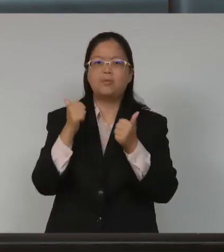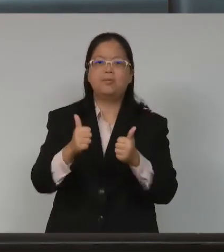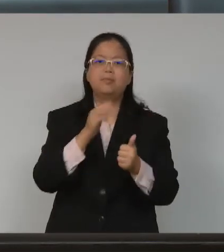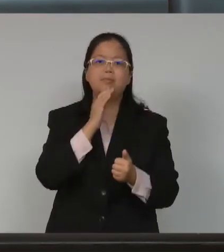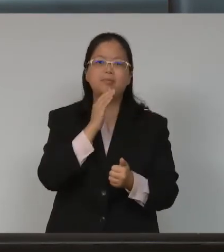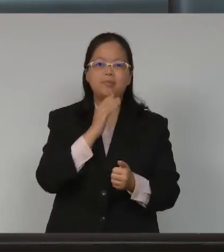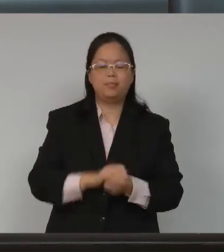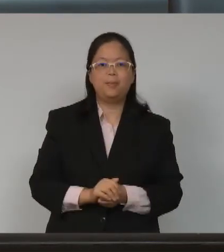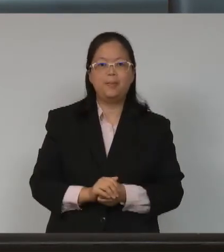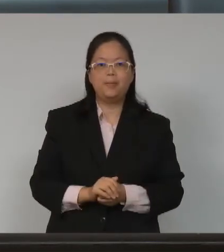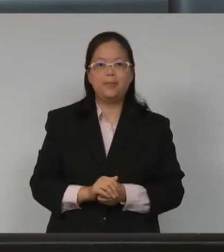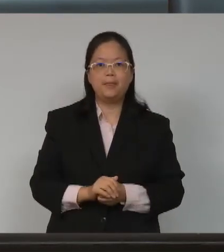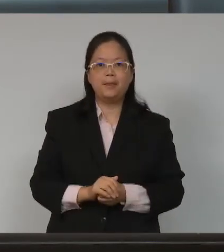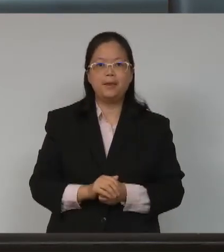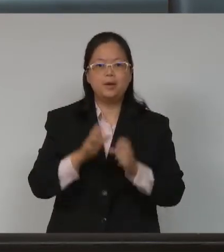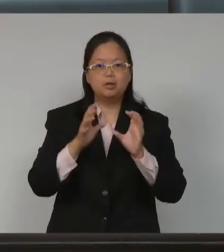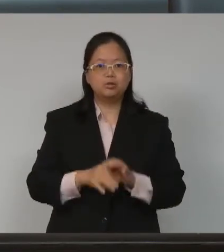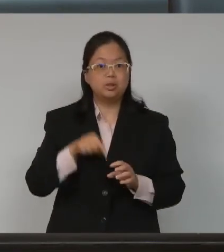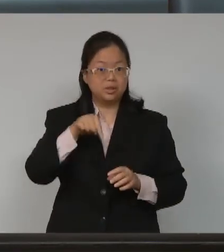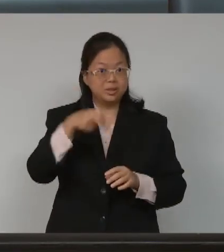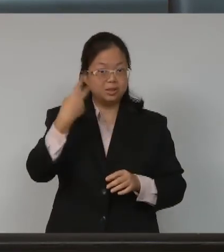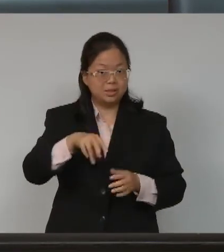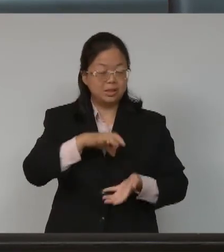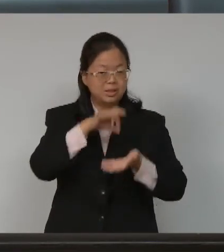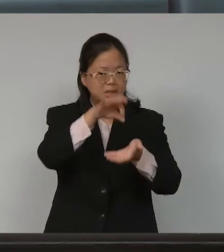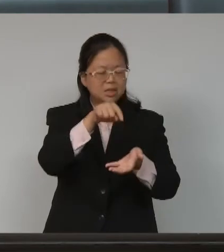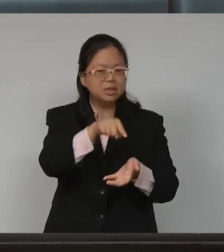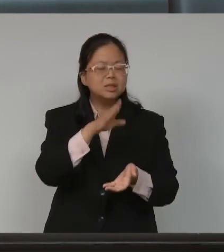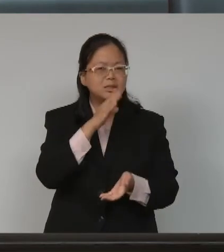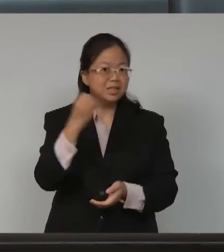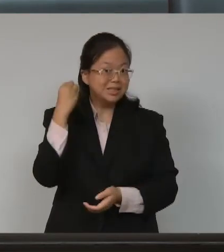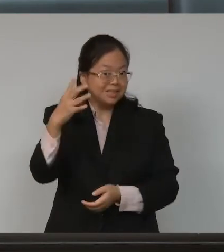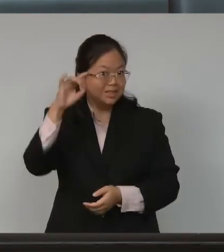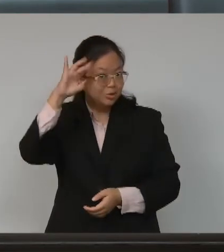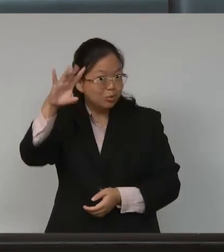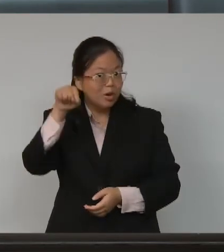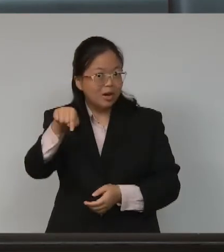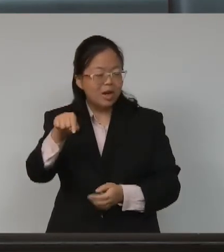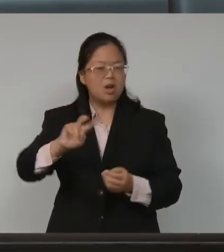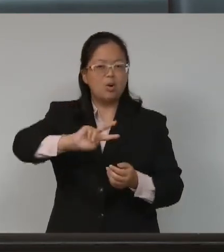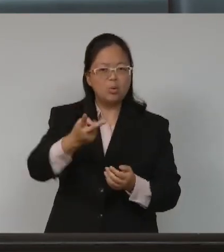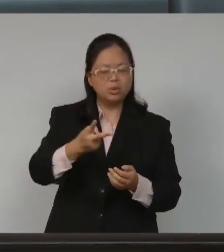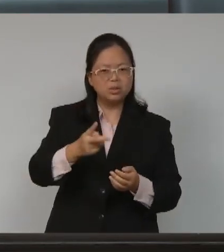是我们有提到说，到底这个案子是不是创制还是复决？为什么这个问题很重要？